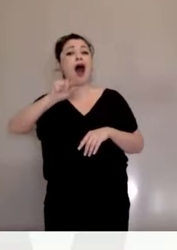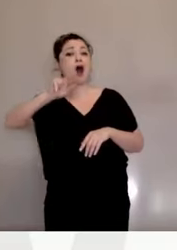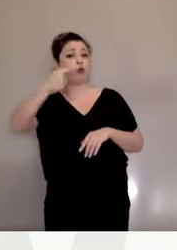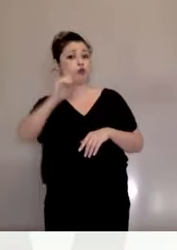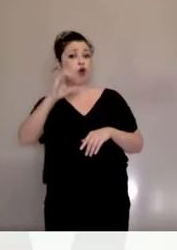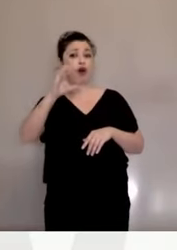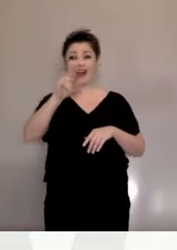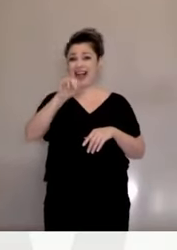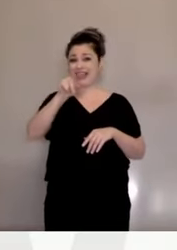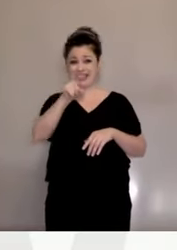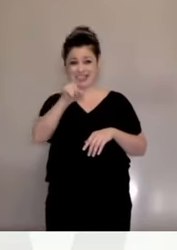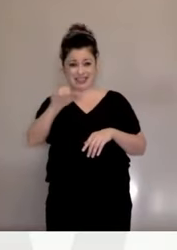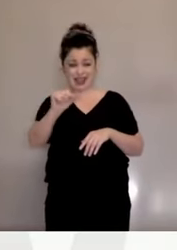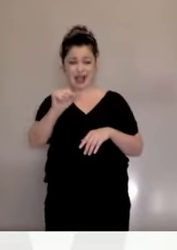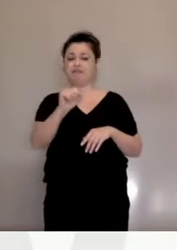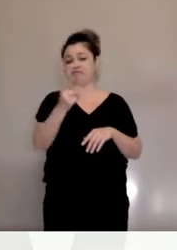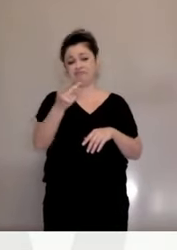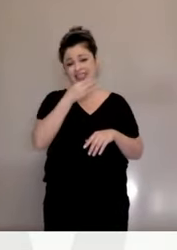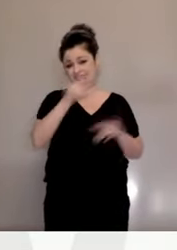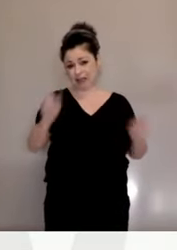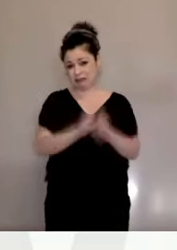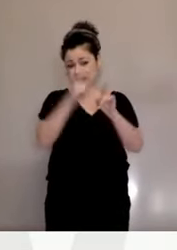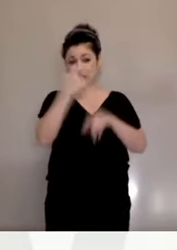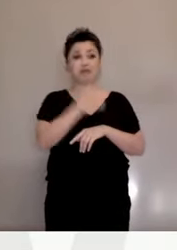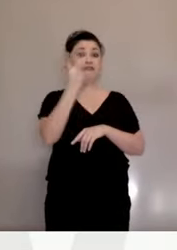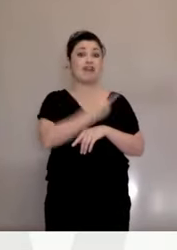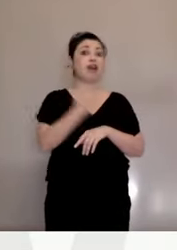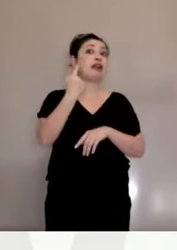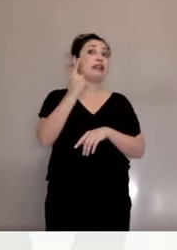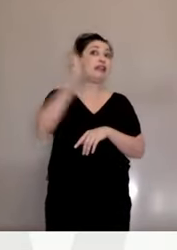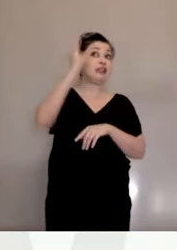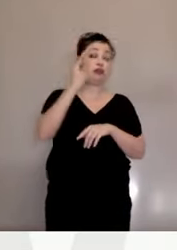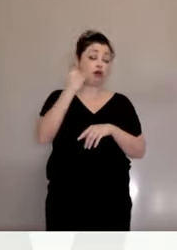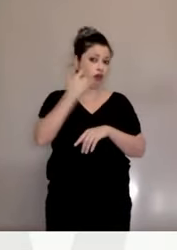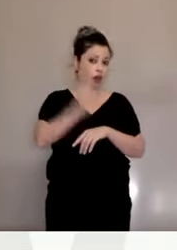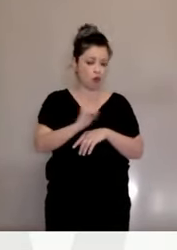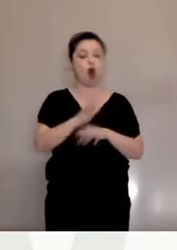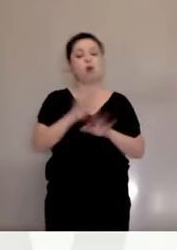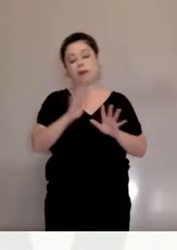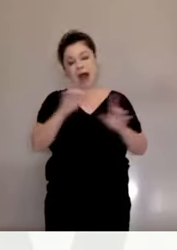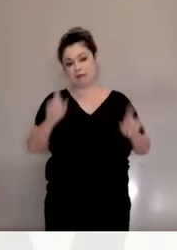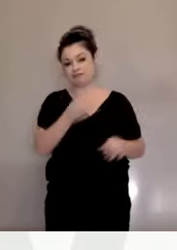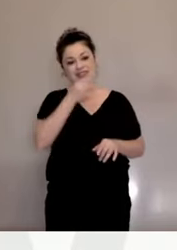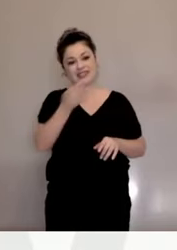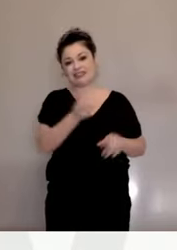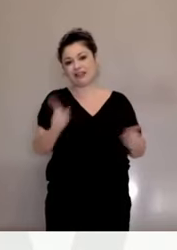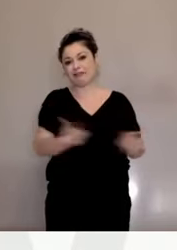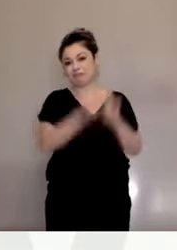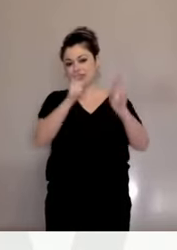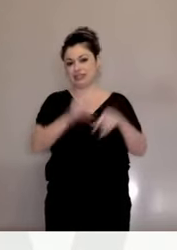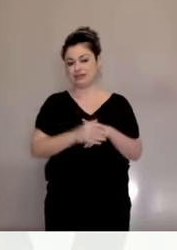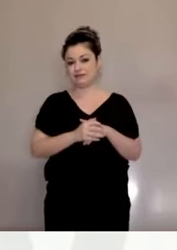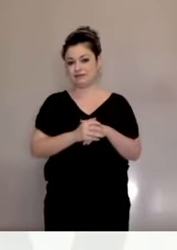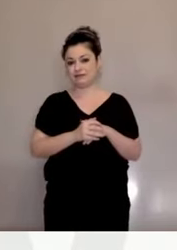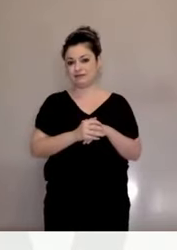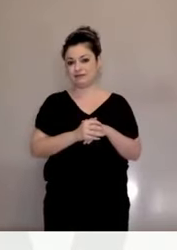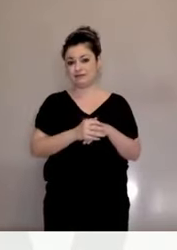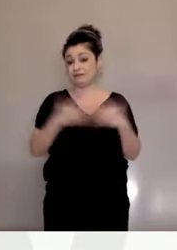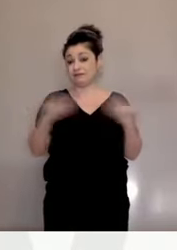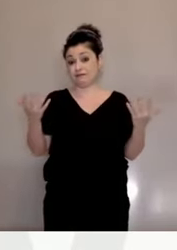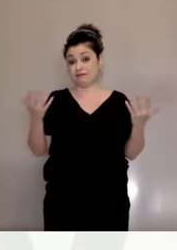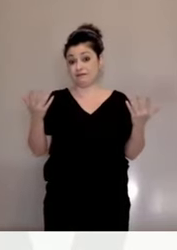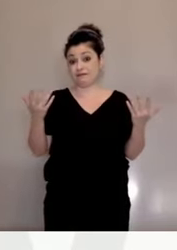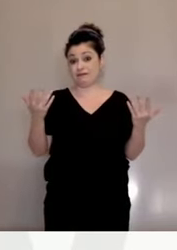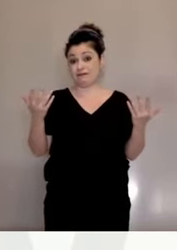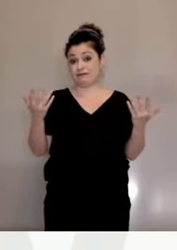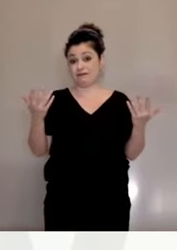il Dio non è un Dio, è un uomo, ma no. Teocrazia o autocrazia vuol dire un